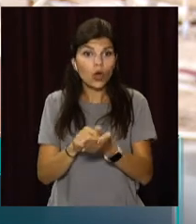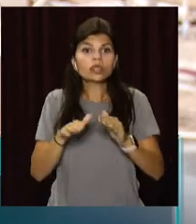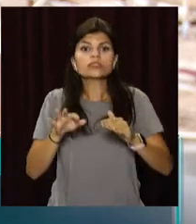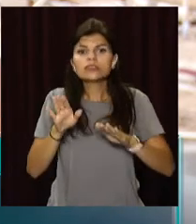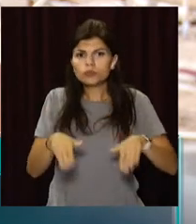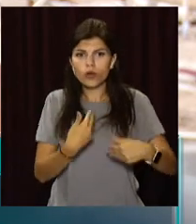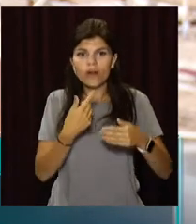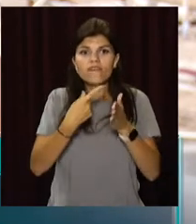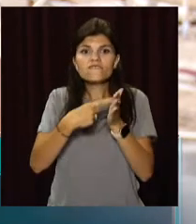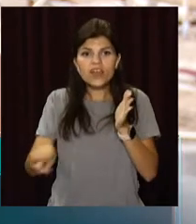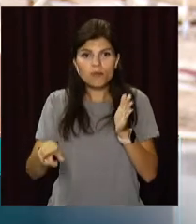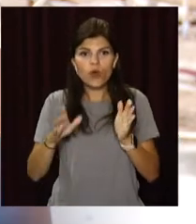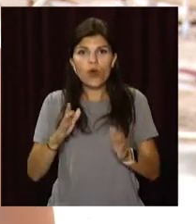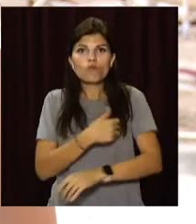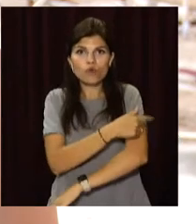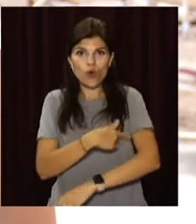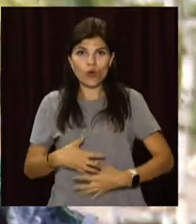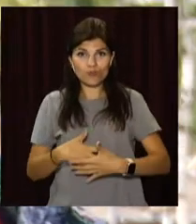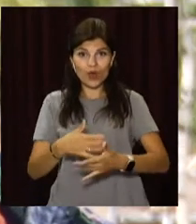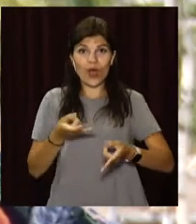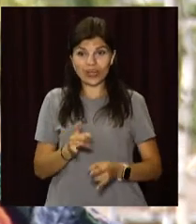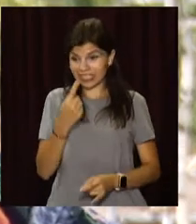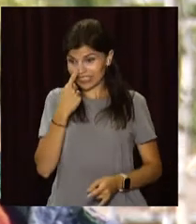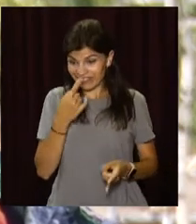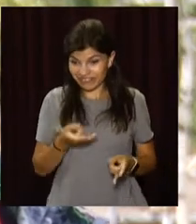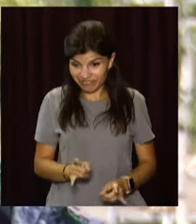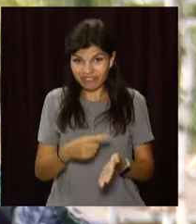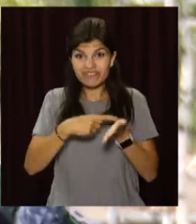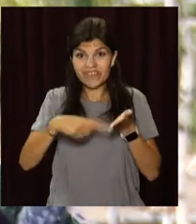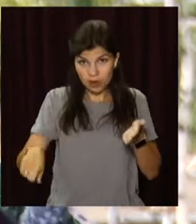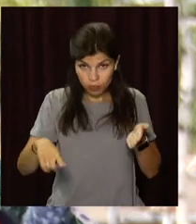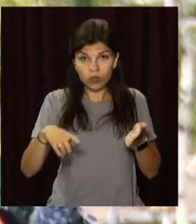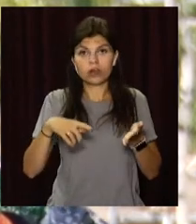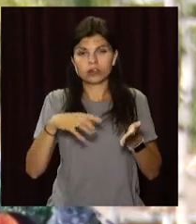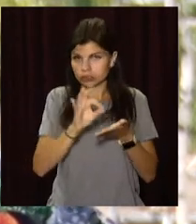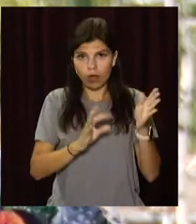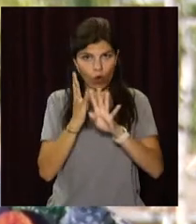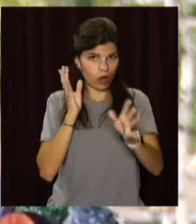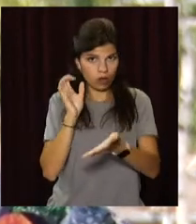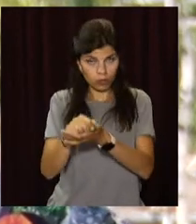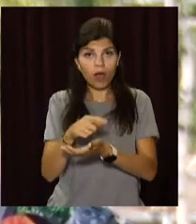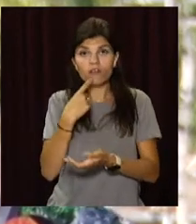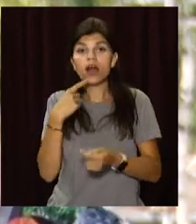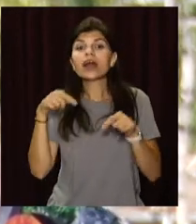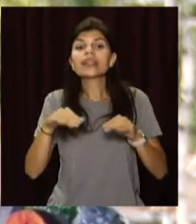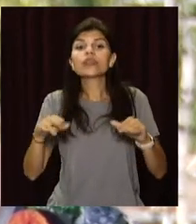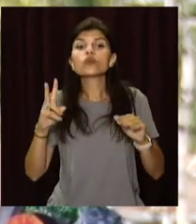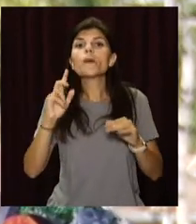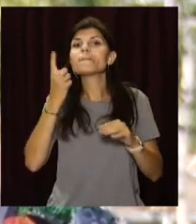після виписки з пологового будинку. З цих діток, які йдуть до першого класу в цьому